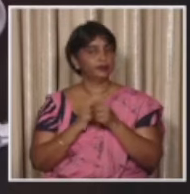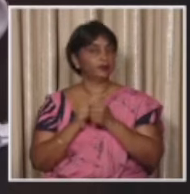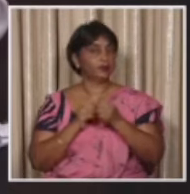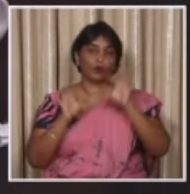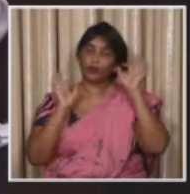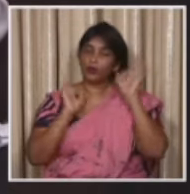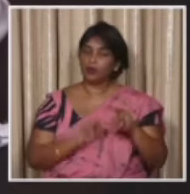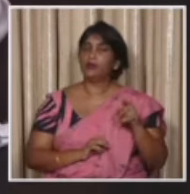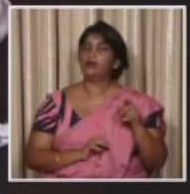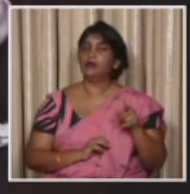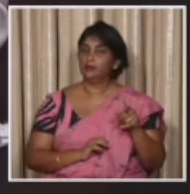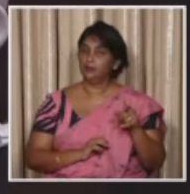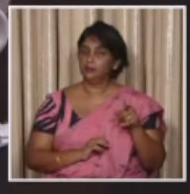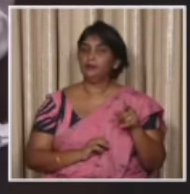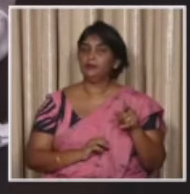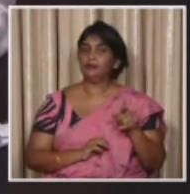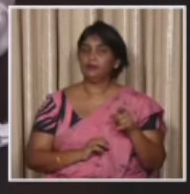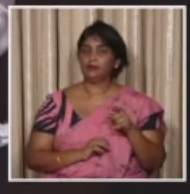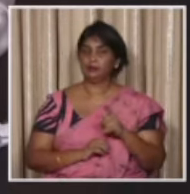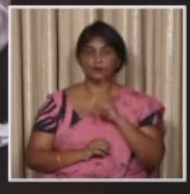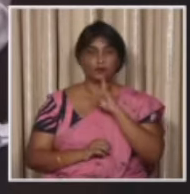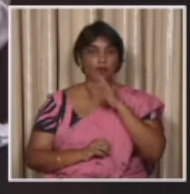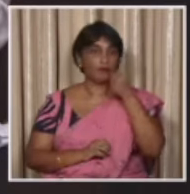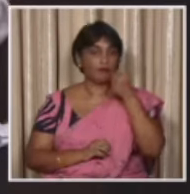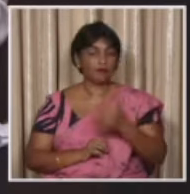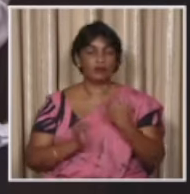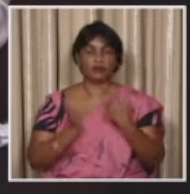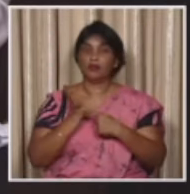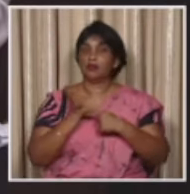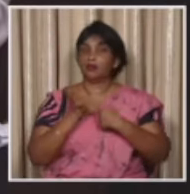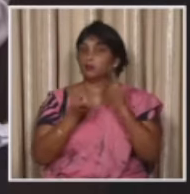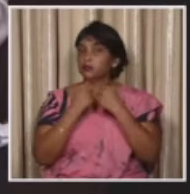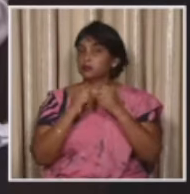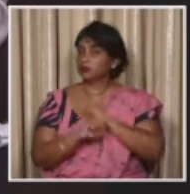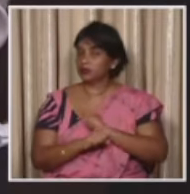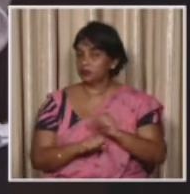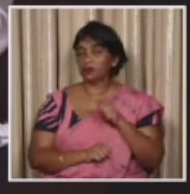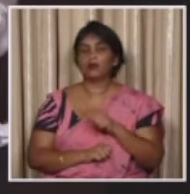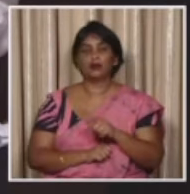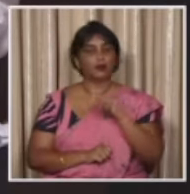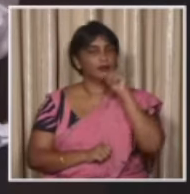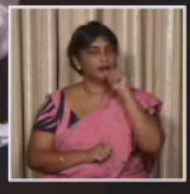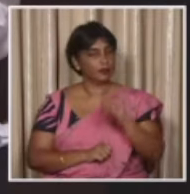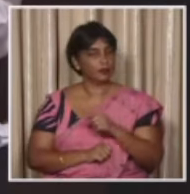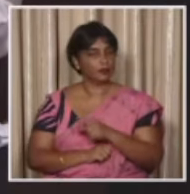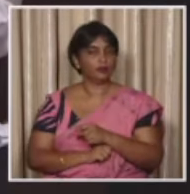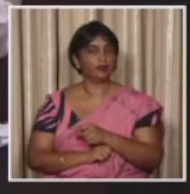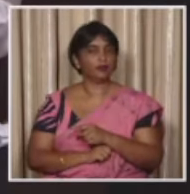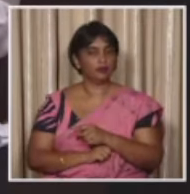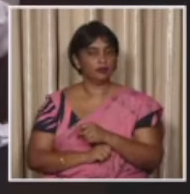නැතුව ප්‍රොපර් වැලියුවේෂන් එකක් කරන්නේ නැතුව කිසිම